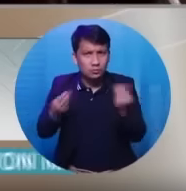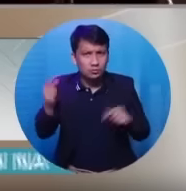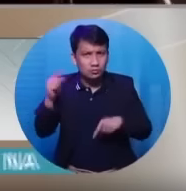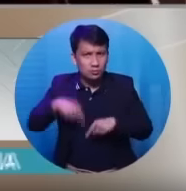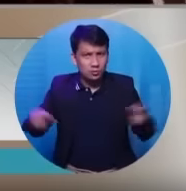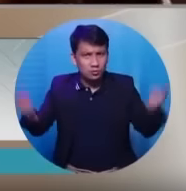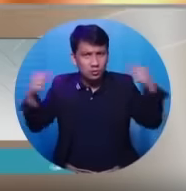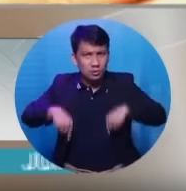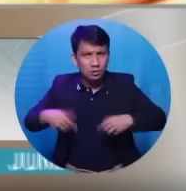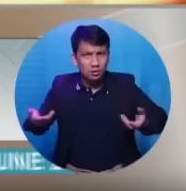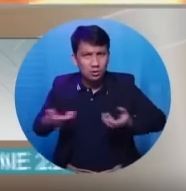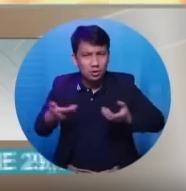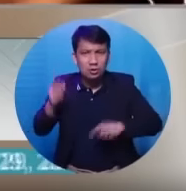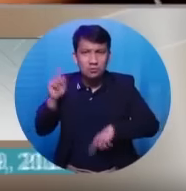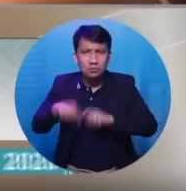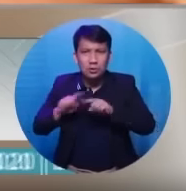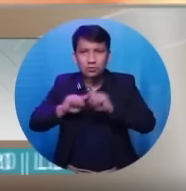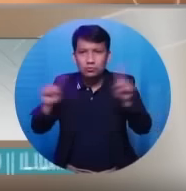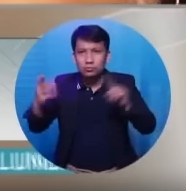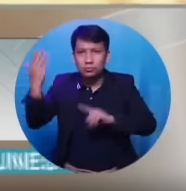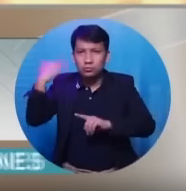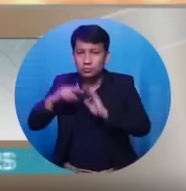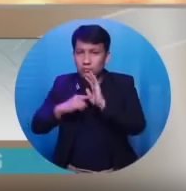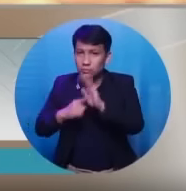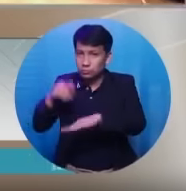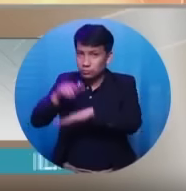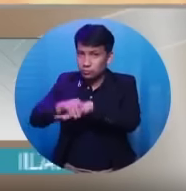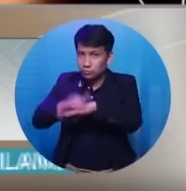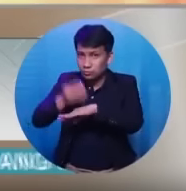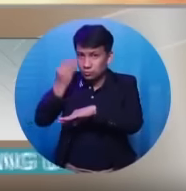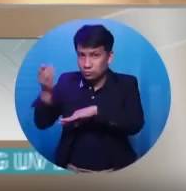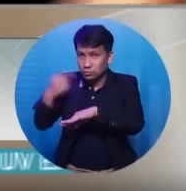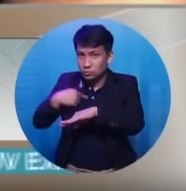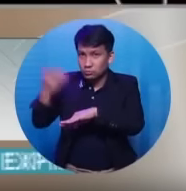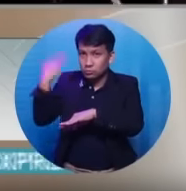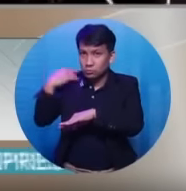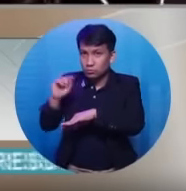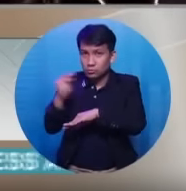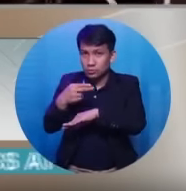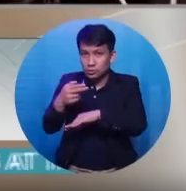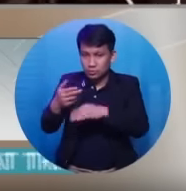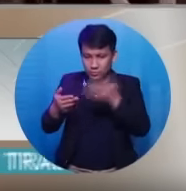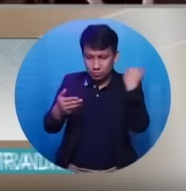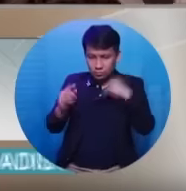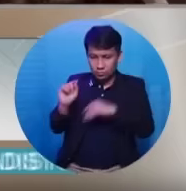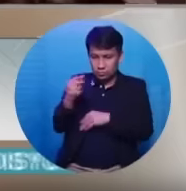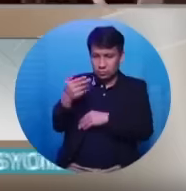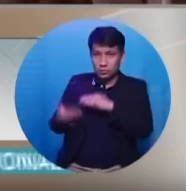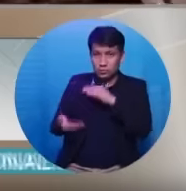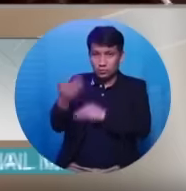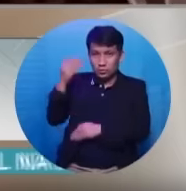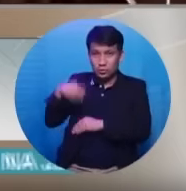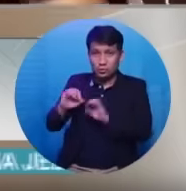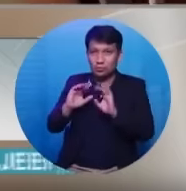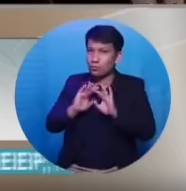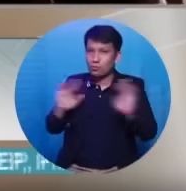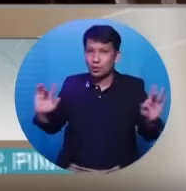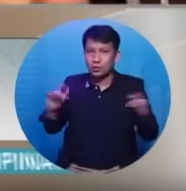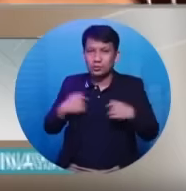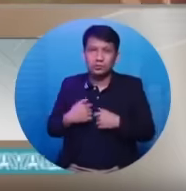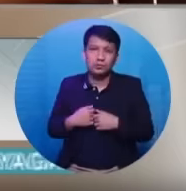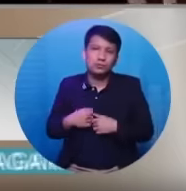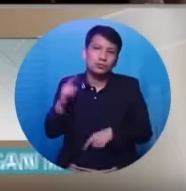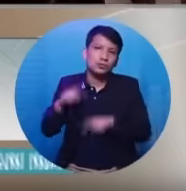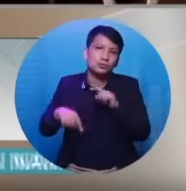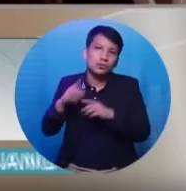andito siya. E kaso si Raffy, nung mga time na pinagbabantaan niya na ako nung Thursday ng morning, wala na siya, umalis na siya at kung ano-ano